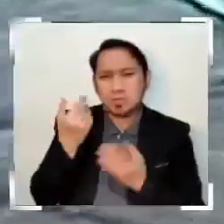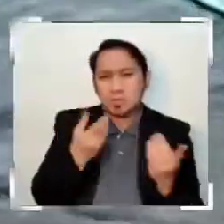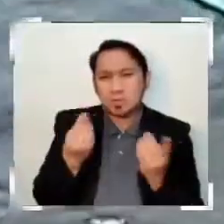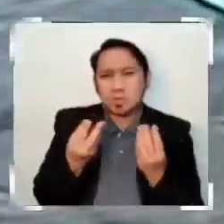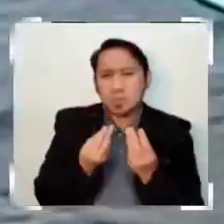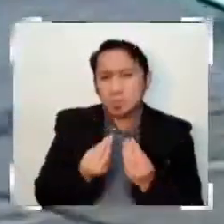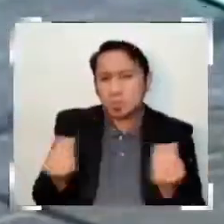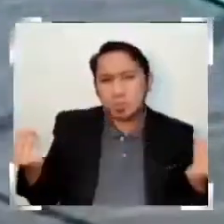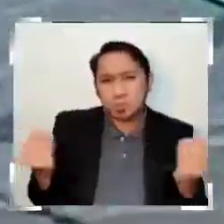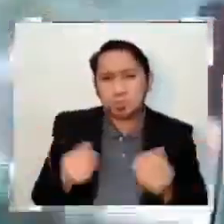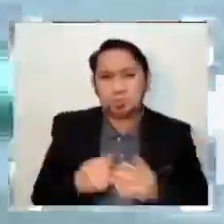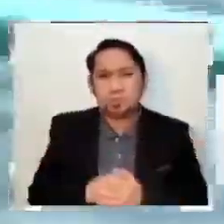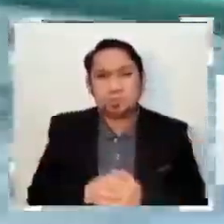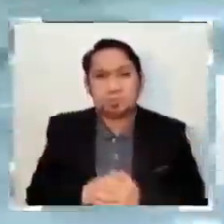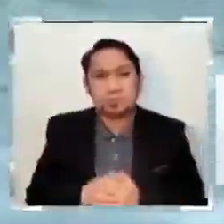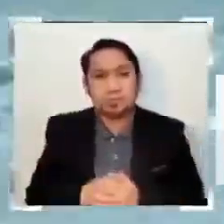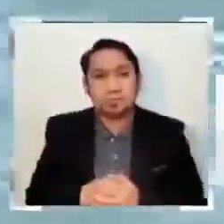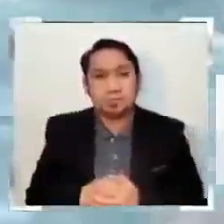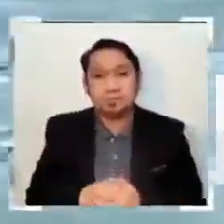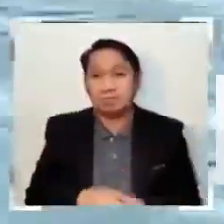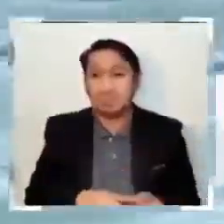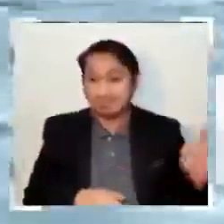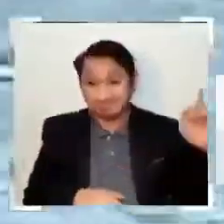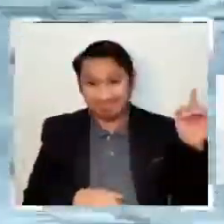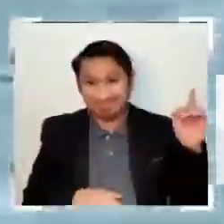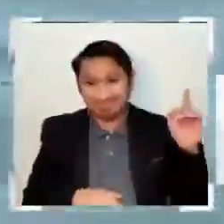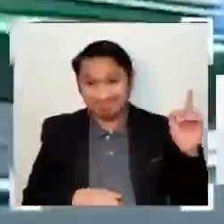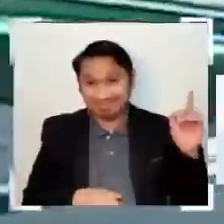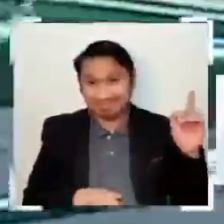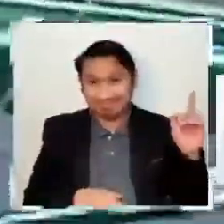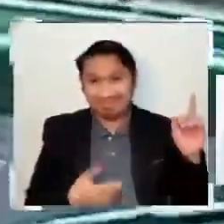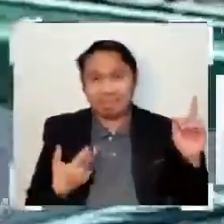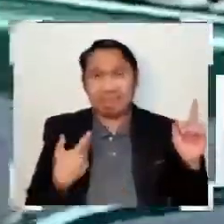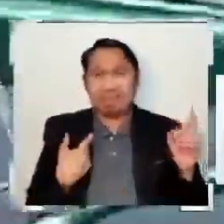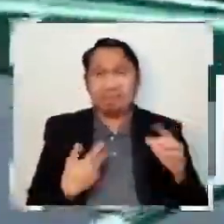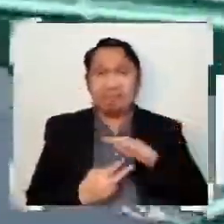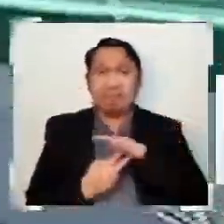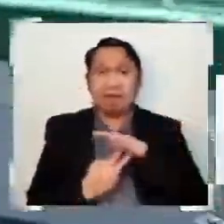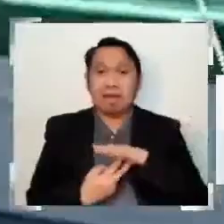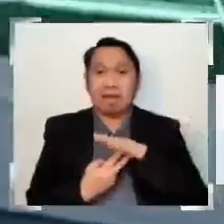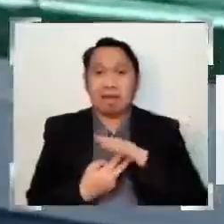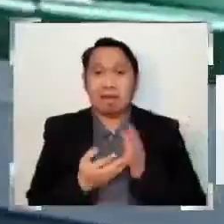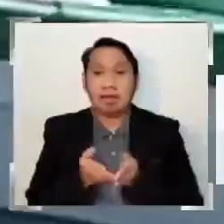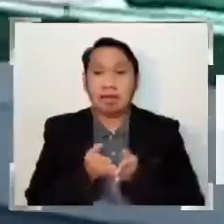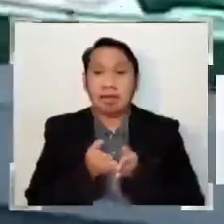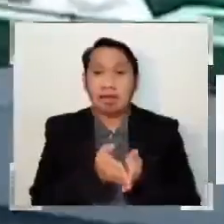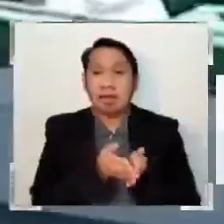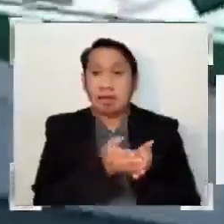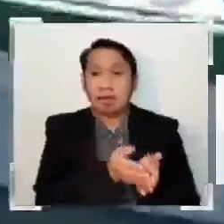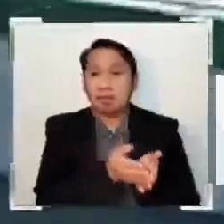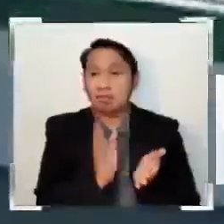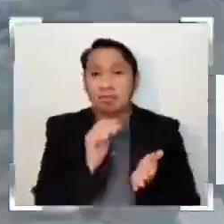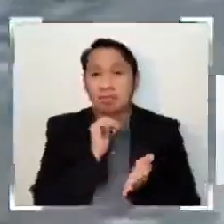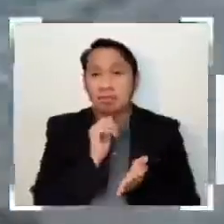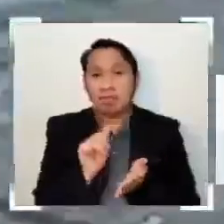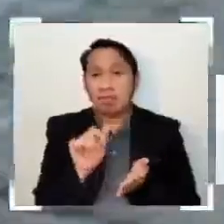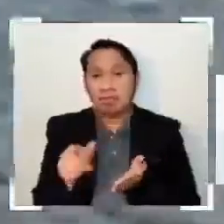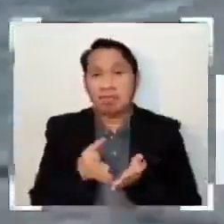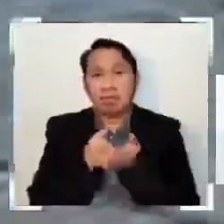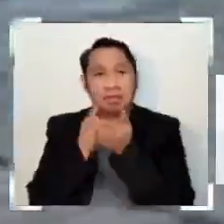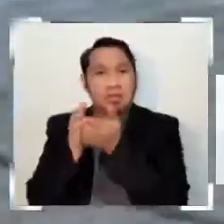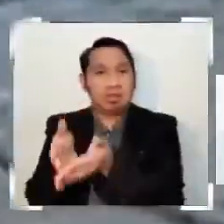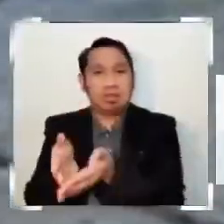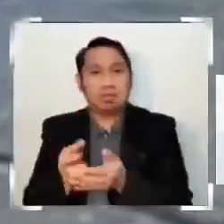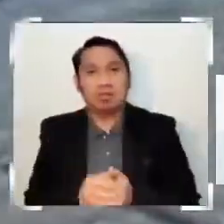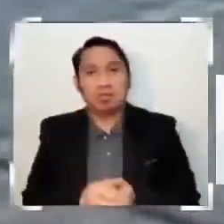Imbes na nasa laot, nakatenga ngayon ang mga bangka ng maraming mangingisda sa Oriental Mindoro.